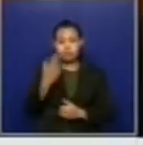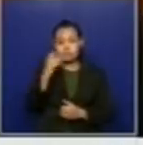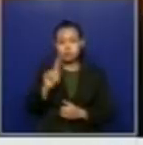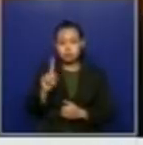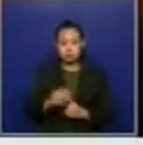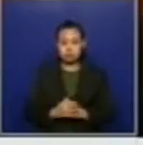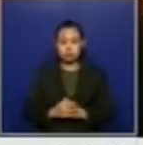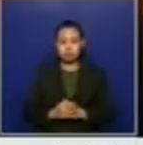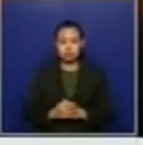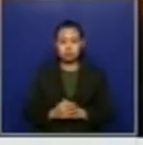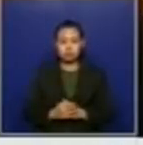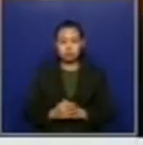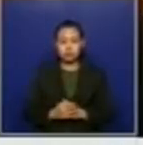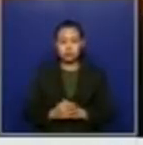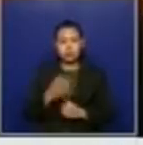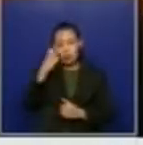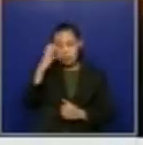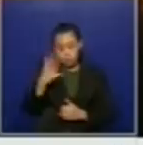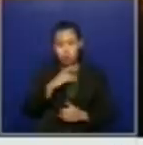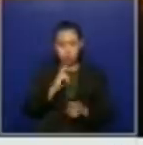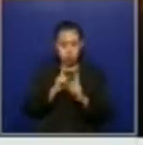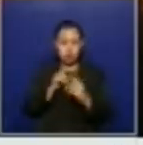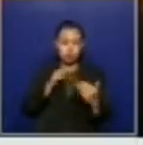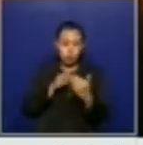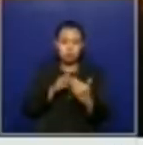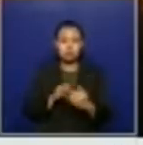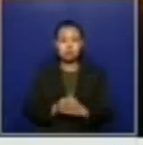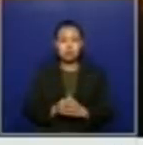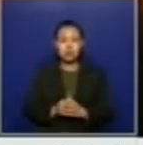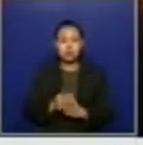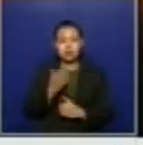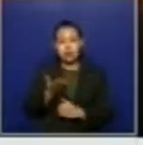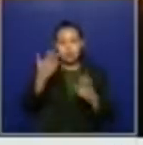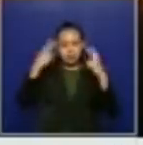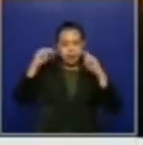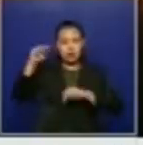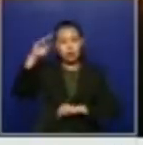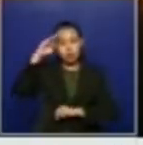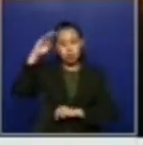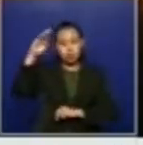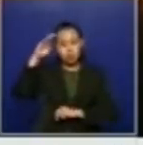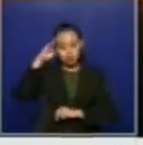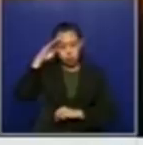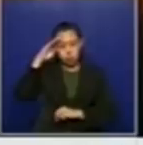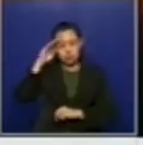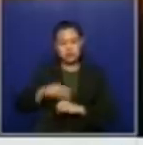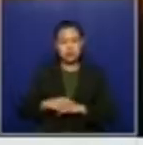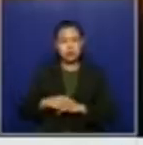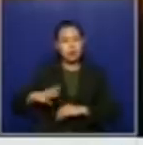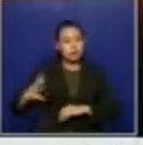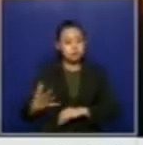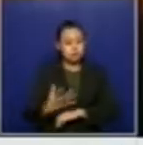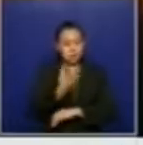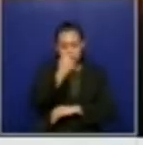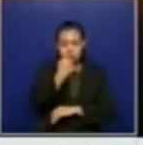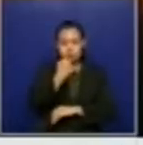เรื่องนี้พูดแล้วไม่ต้องโกรธกันนะต้องคุยกันตรงๆฮะท่านเป็นนายกรัฐมนตรีคนเดียวที่เกิดจากการปฏิวัติแล้วเอาในทุน